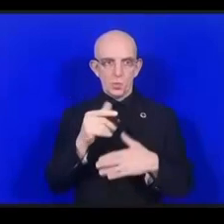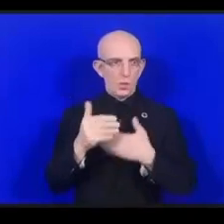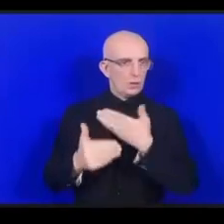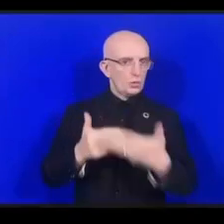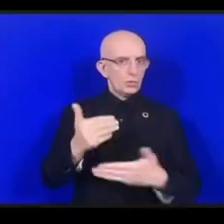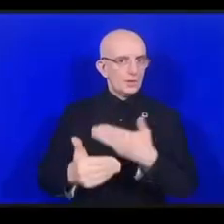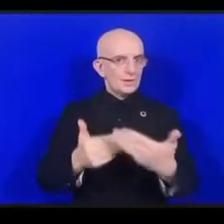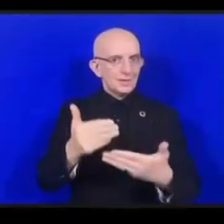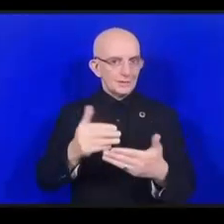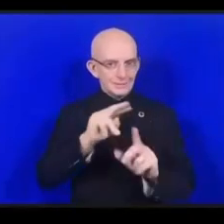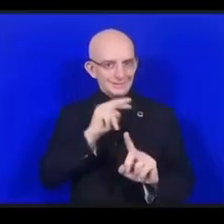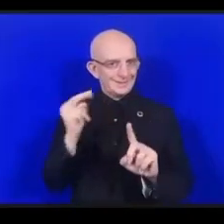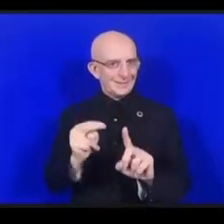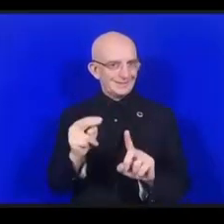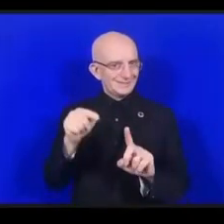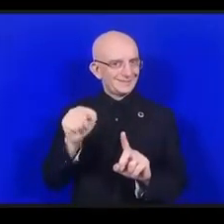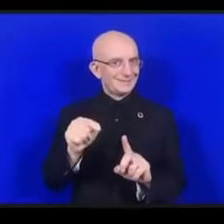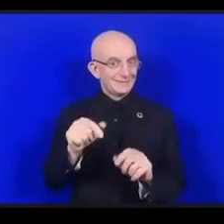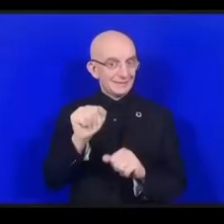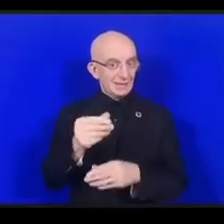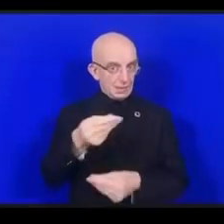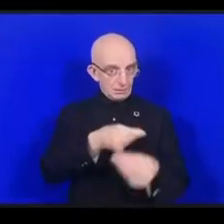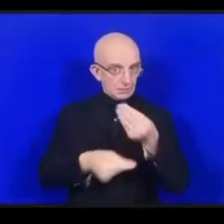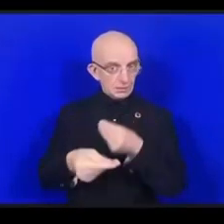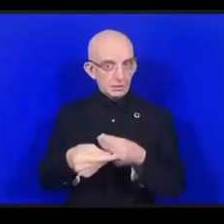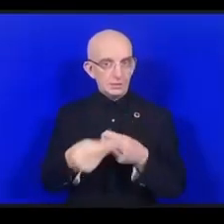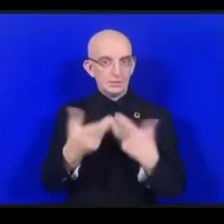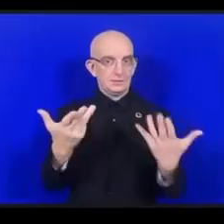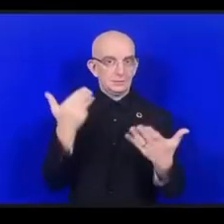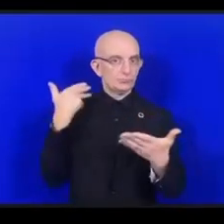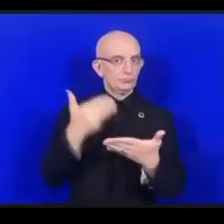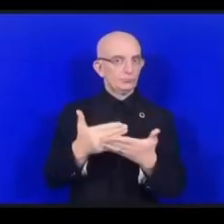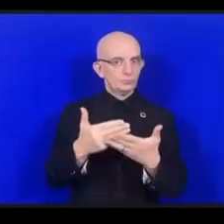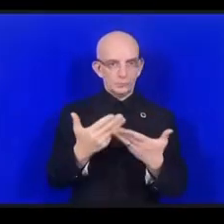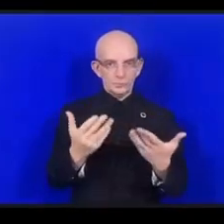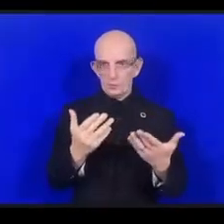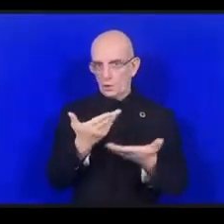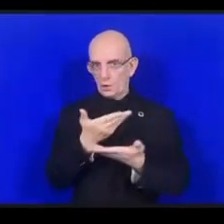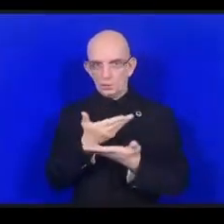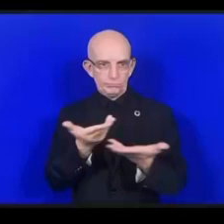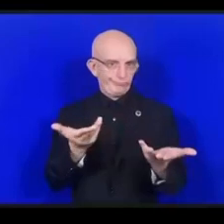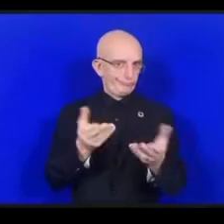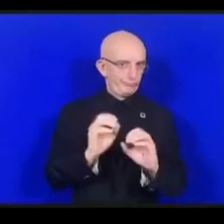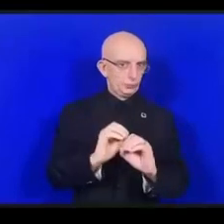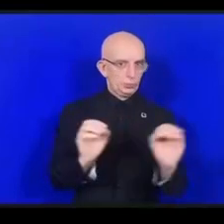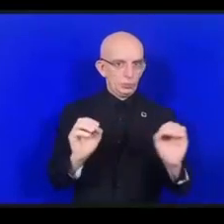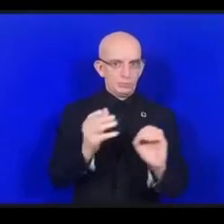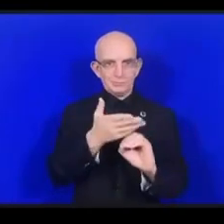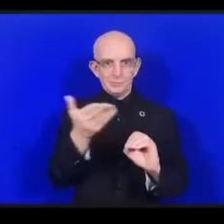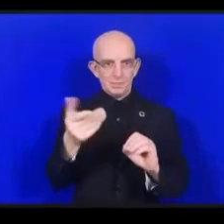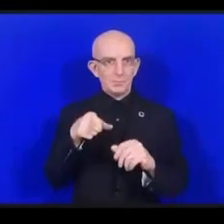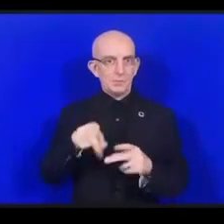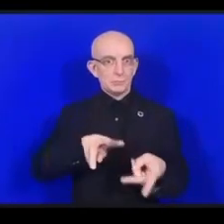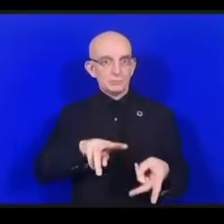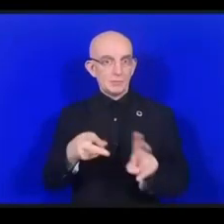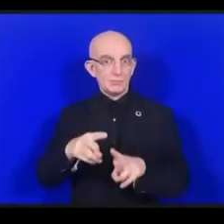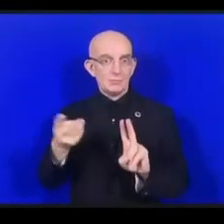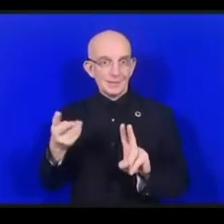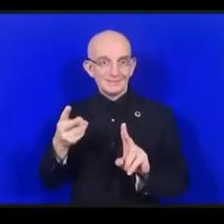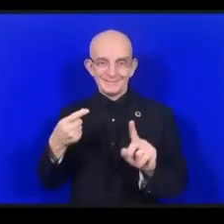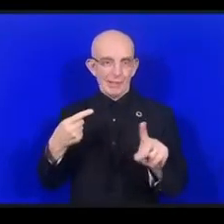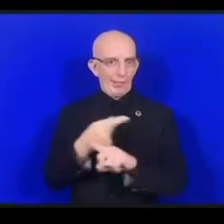是有很多问题的，包括偏见啊等等，但它现在也是慢慢的是在跨